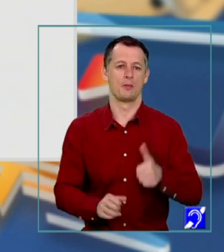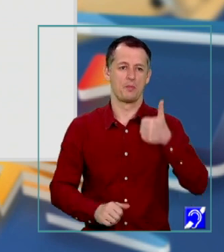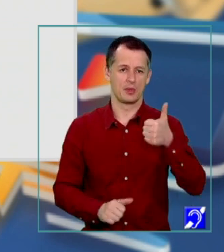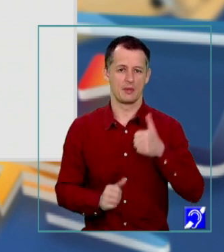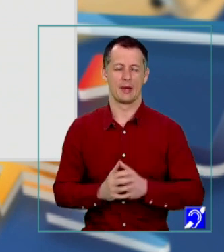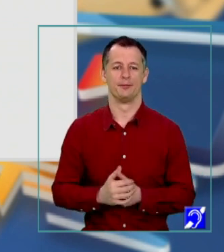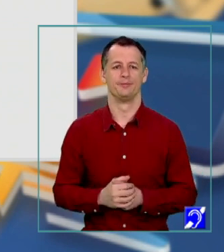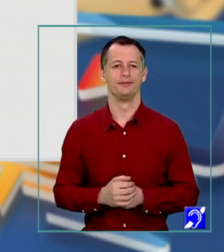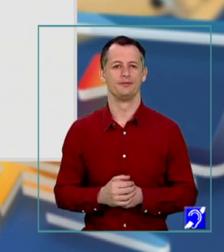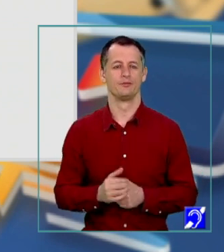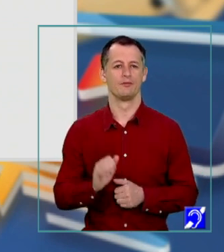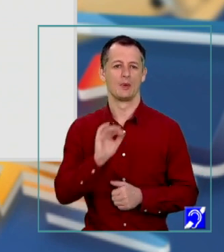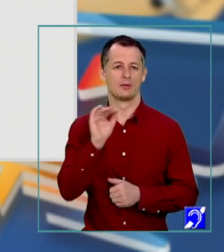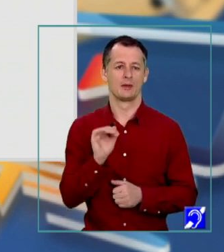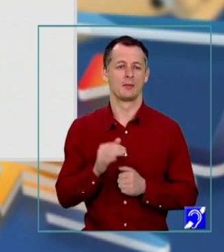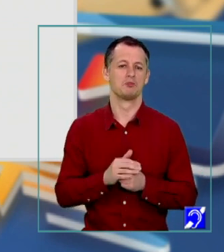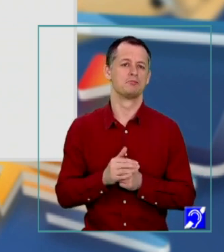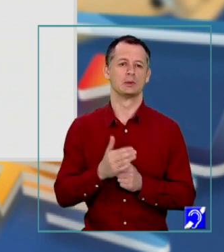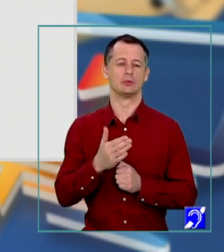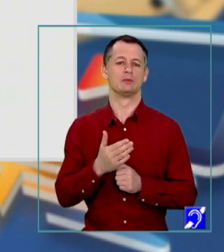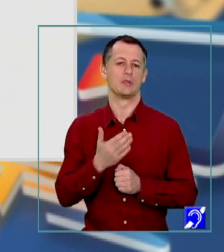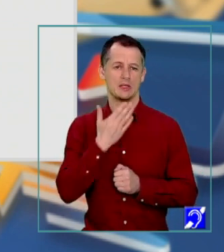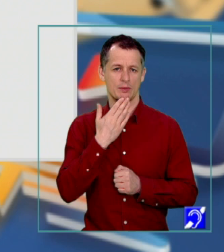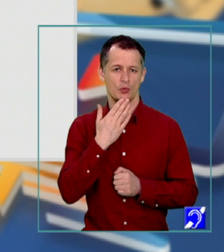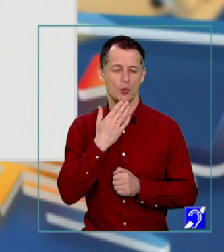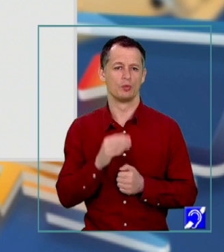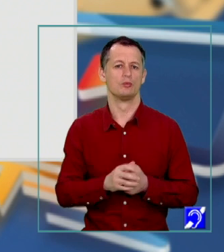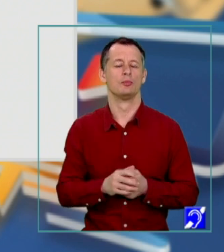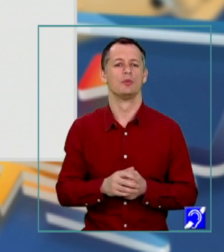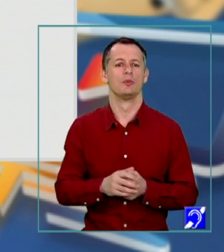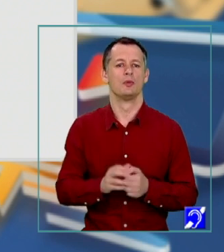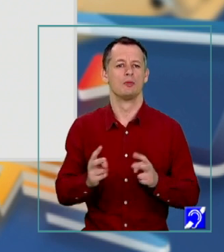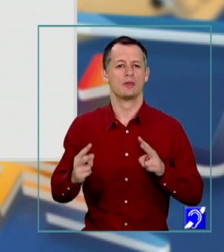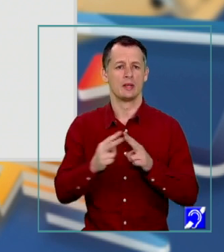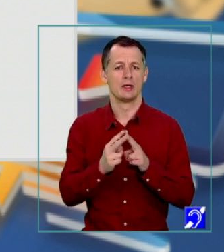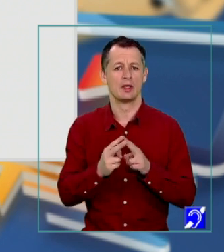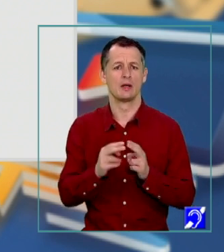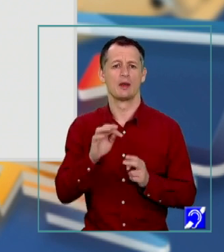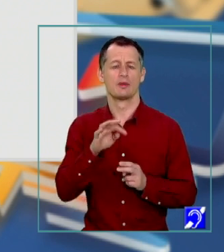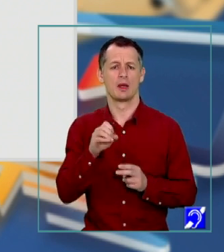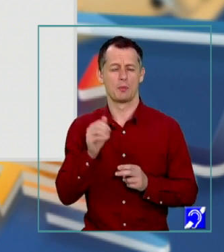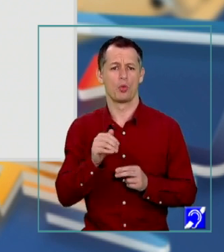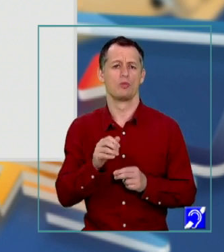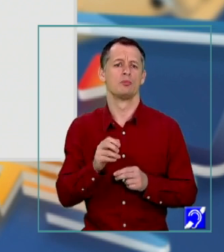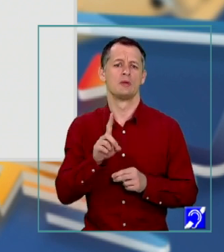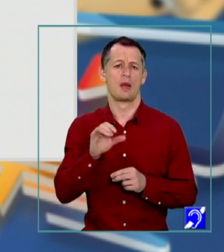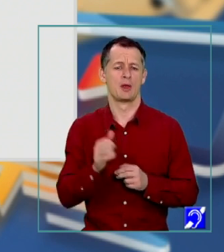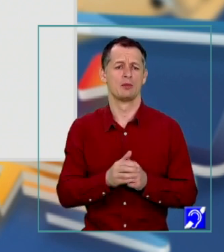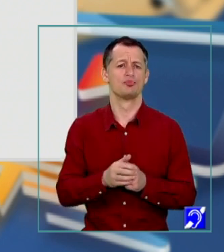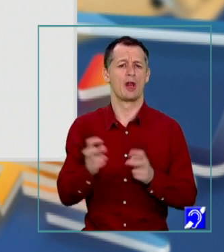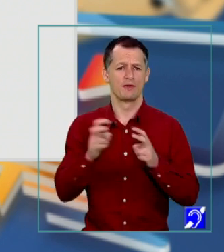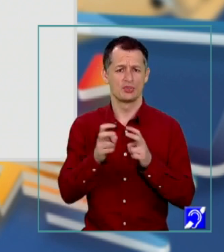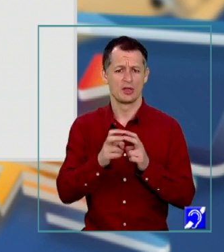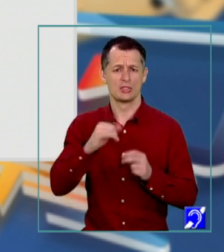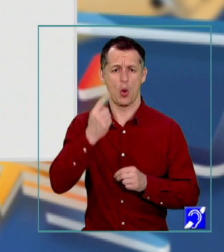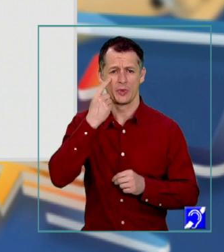un model de subiect destul de des întâlnit, nu numai la termodinamică, și la mecanică, și la electricitate, și la optică, în care